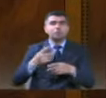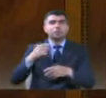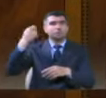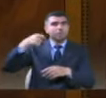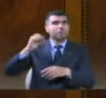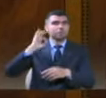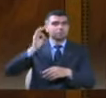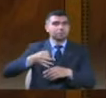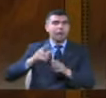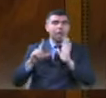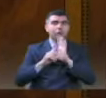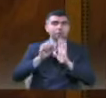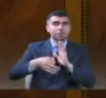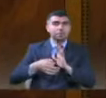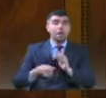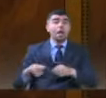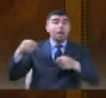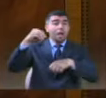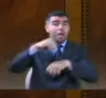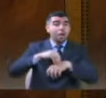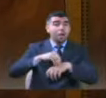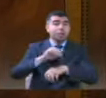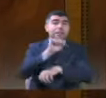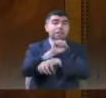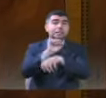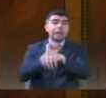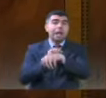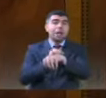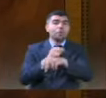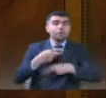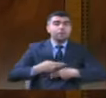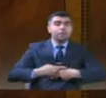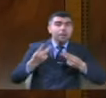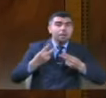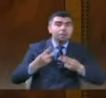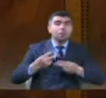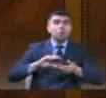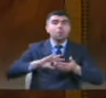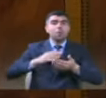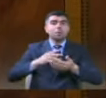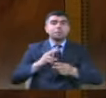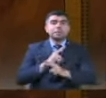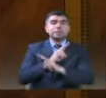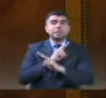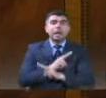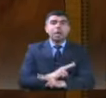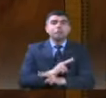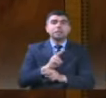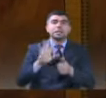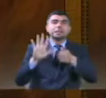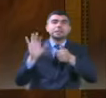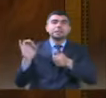ثالثاً إمكانية استرجاع المؤمنين بالصندوق الوطني للضمان الاجتماعي البالغين سن 60